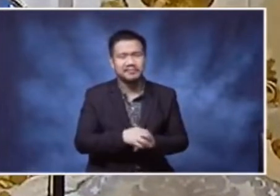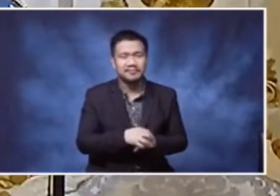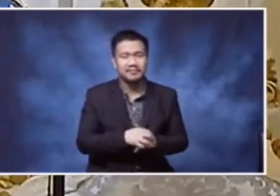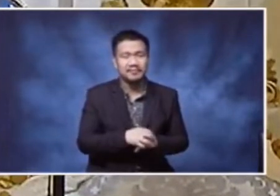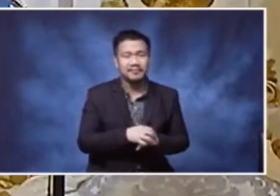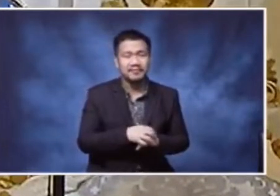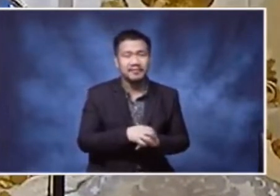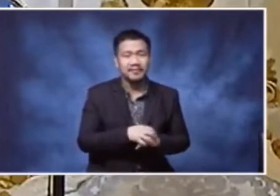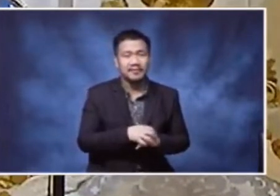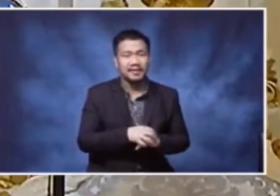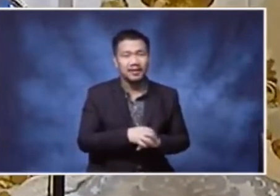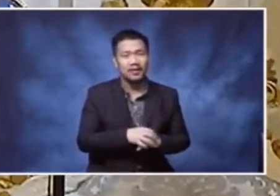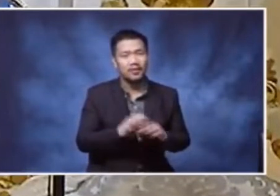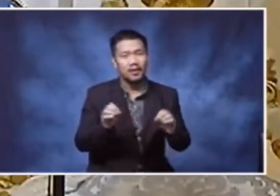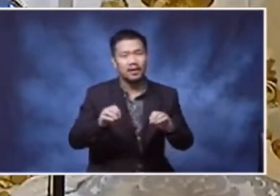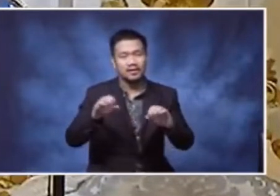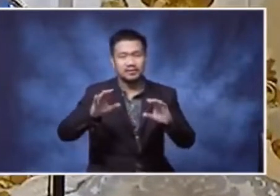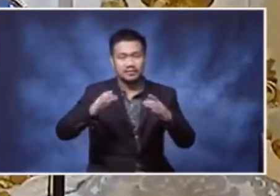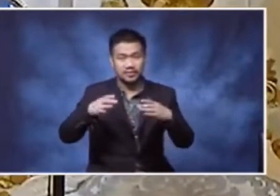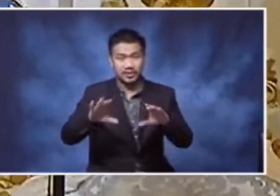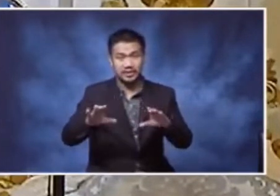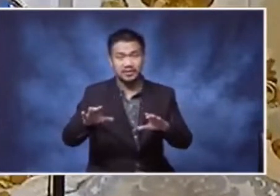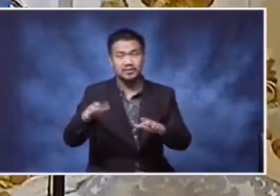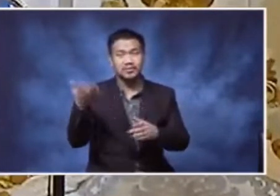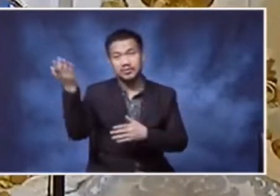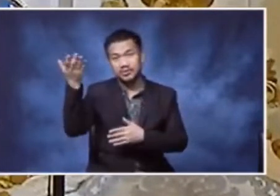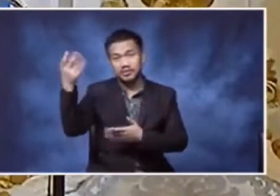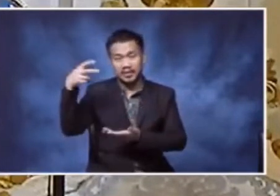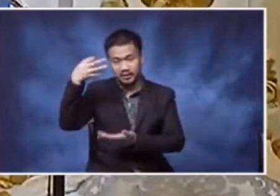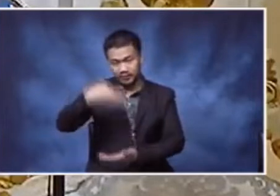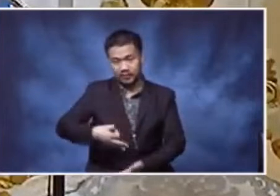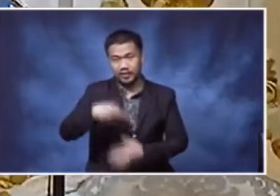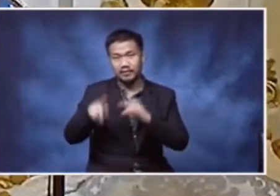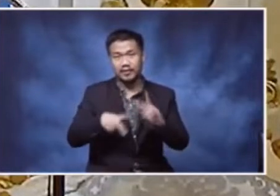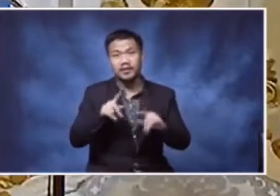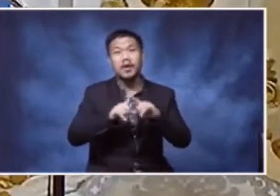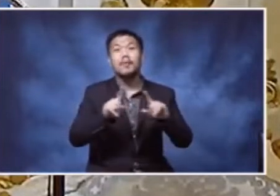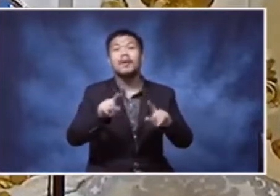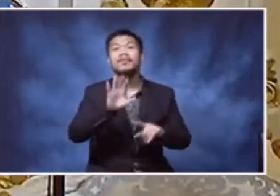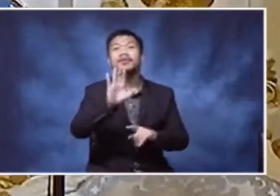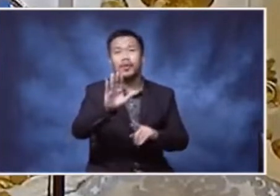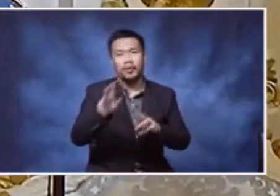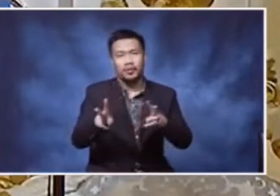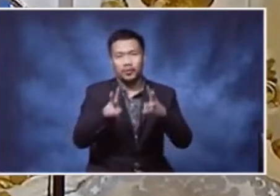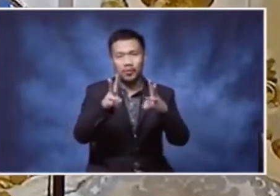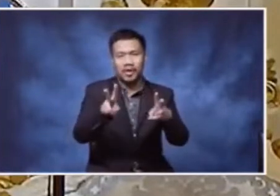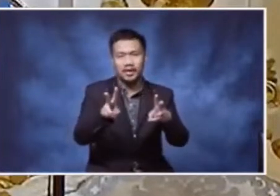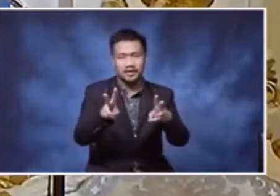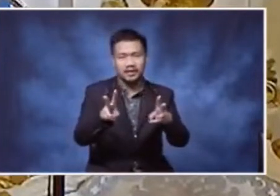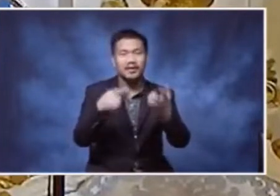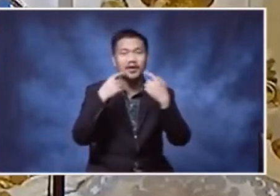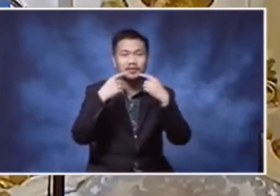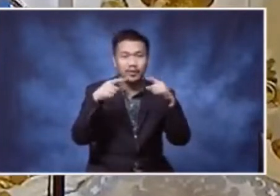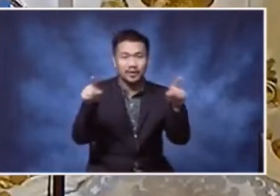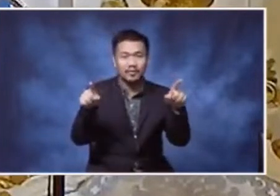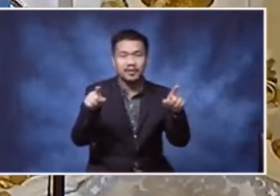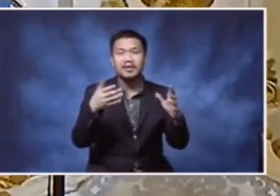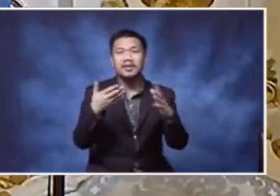ng pagkakataon na magsalita dito sa harap. Pero ang inyong paraan sa pagbabalita ay